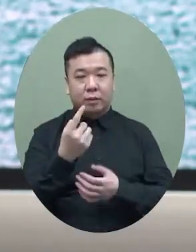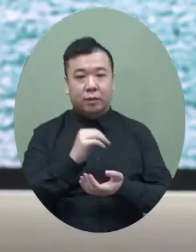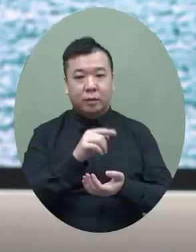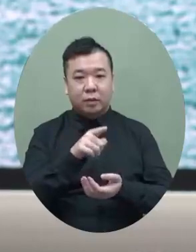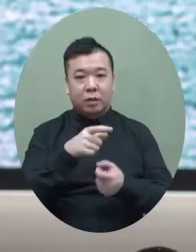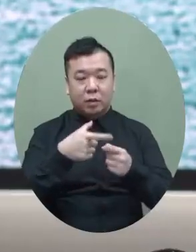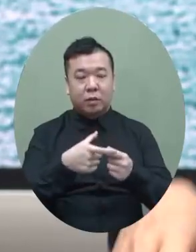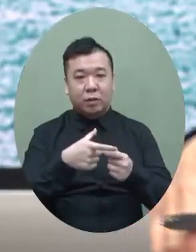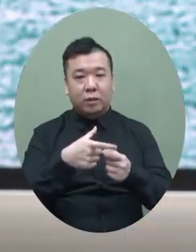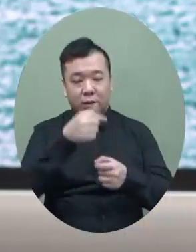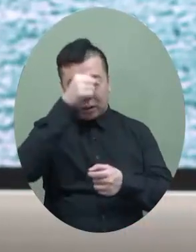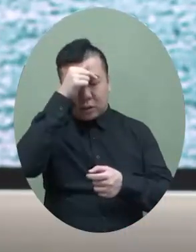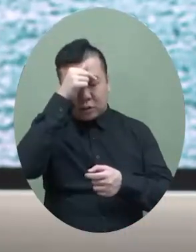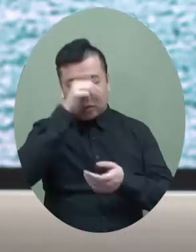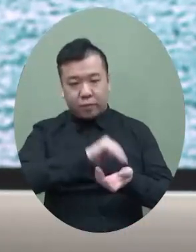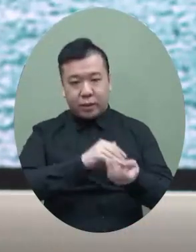院病人離世。